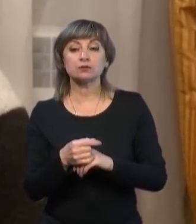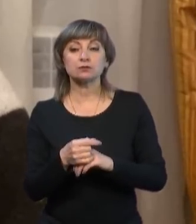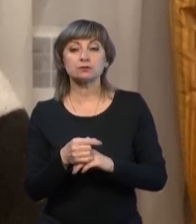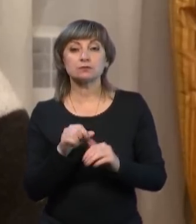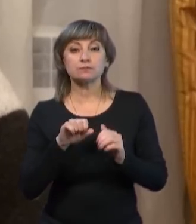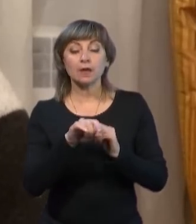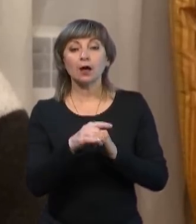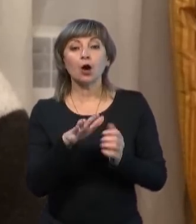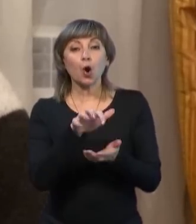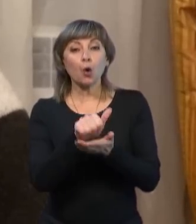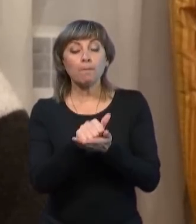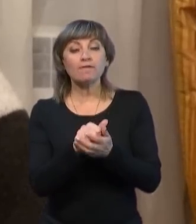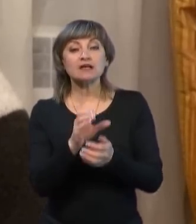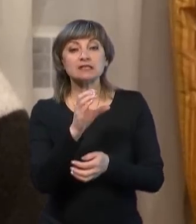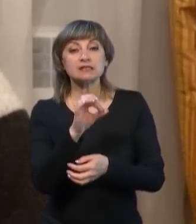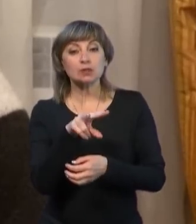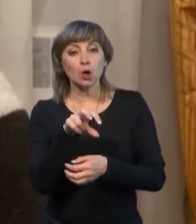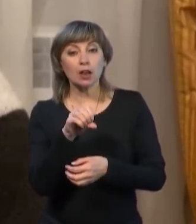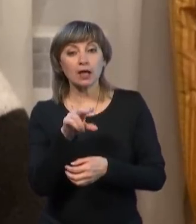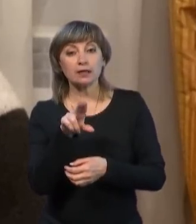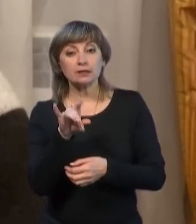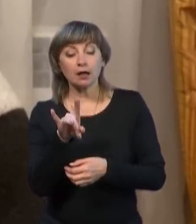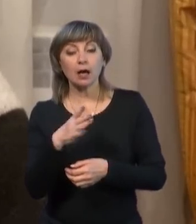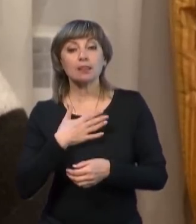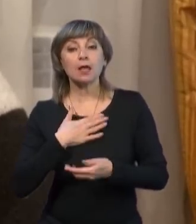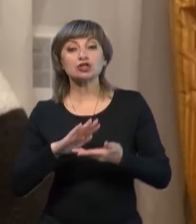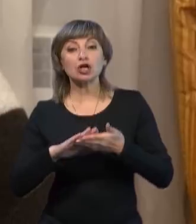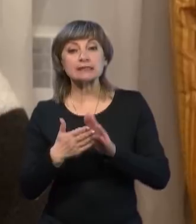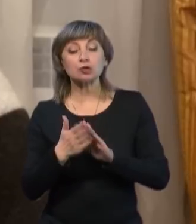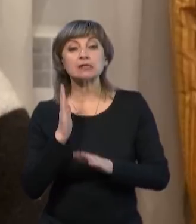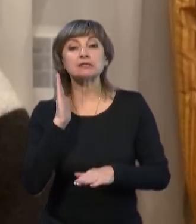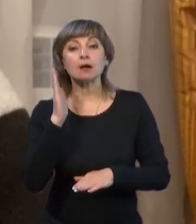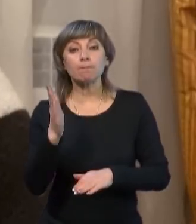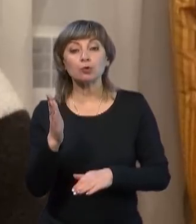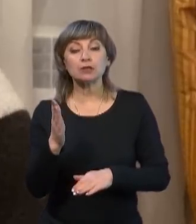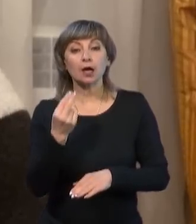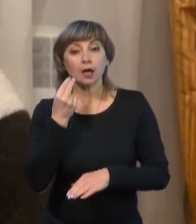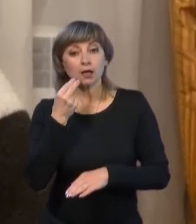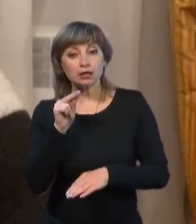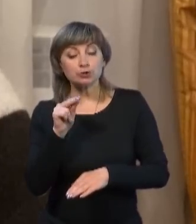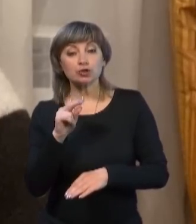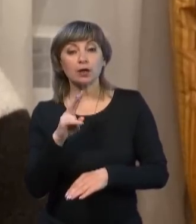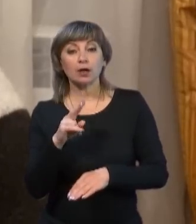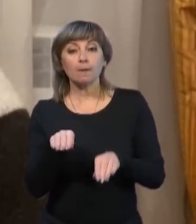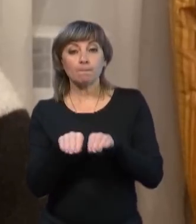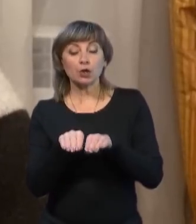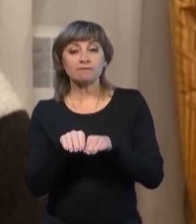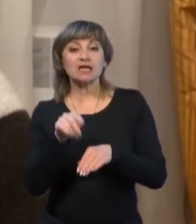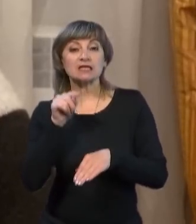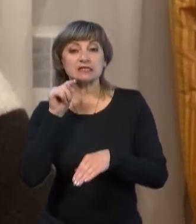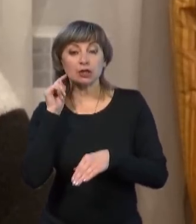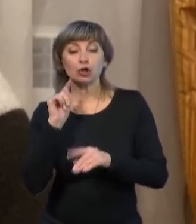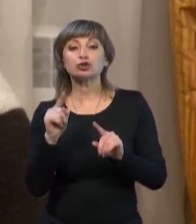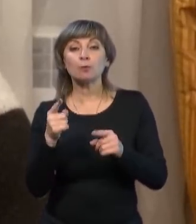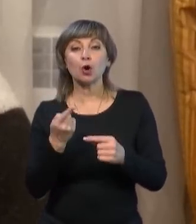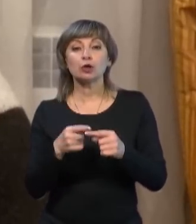проривають, окуповують Солідар, то тут наша ситуація буде ліпша, ніж в порівнянні з Росією. Чому?